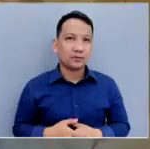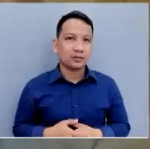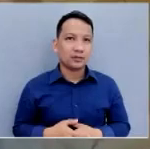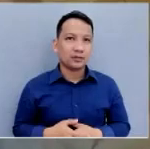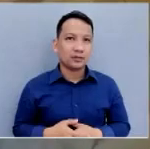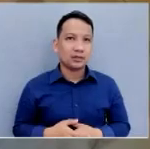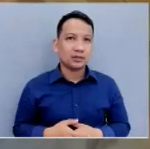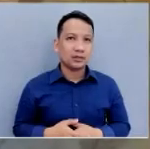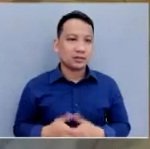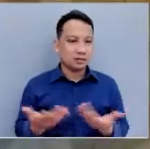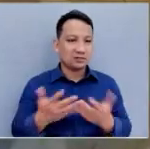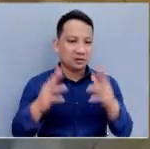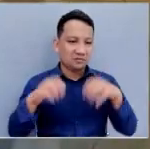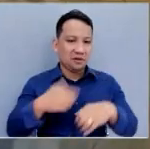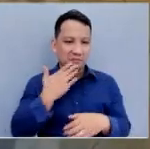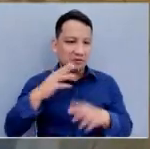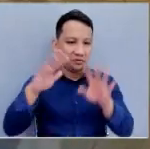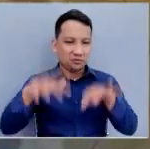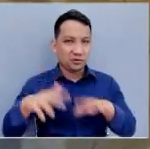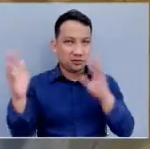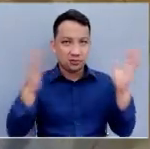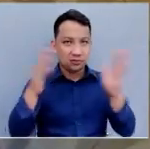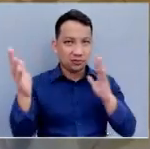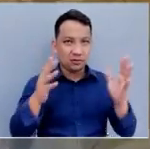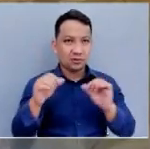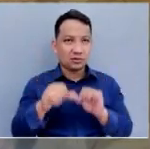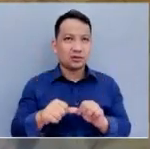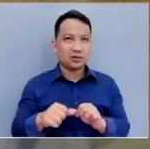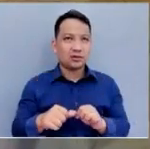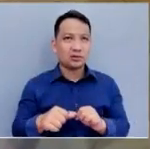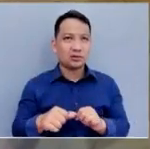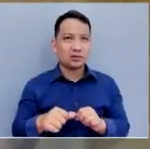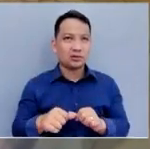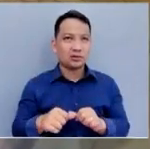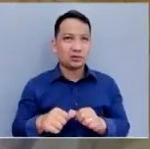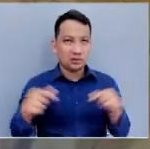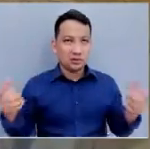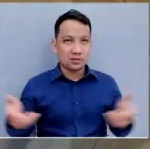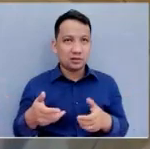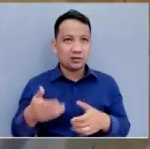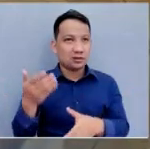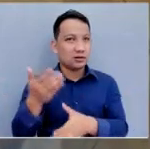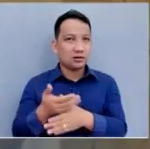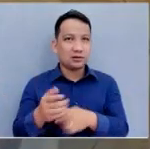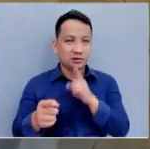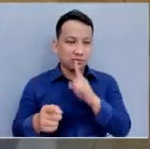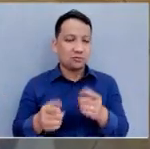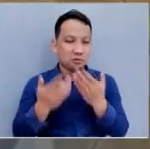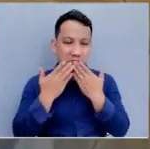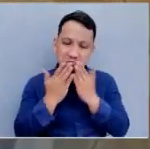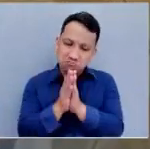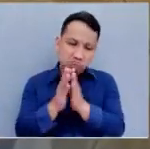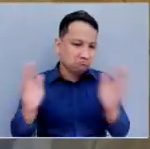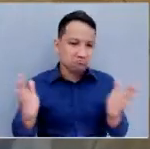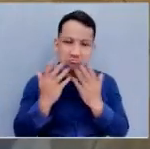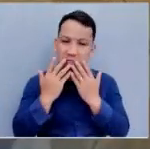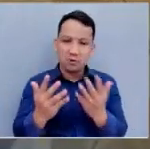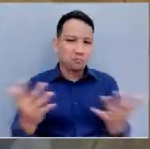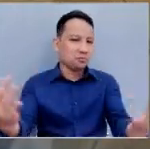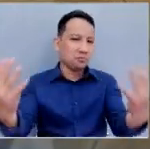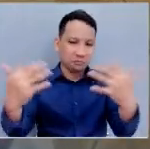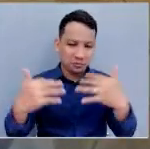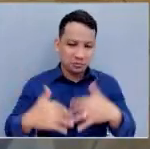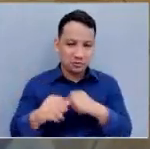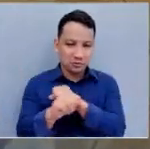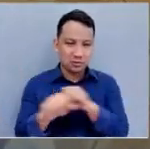the bad weather, the super typhoon, you still went here for us. And we're truly grateful that everybody got here safe and you